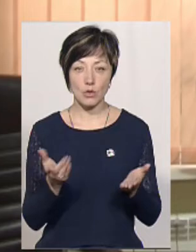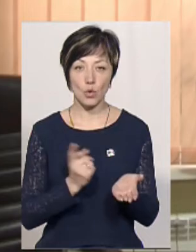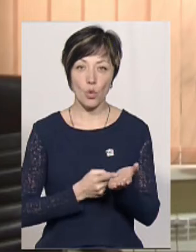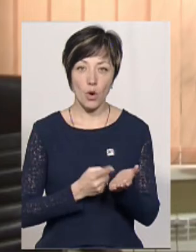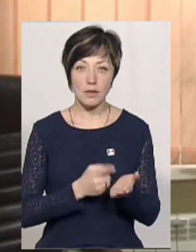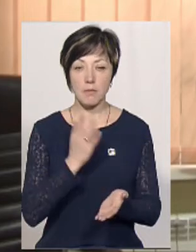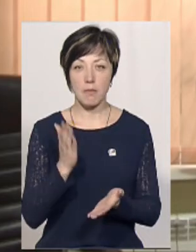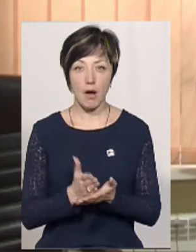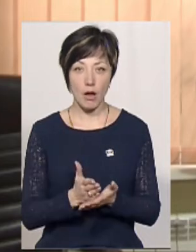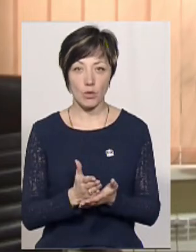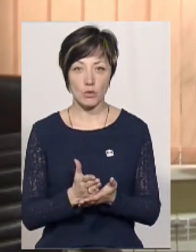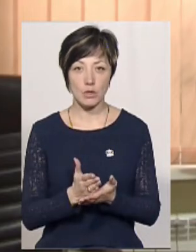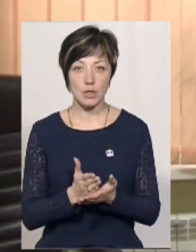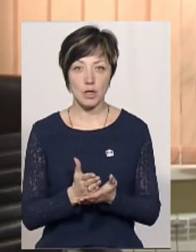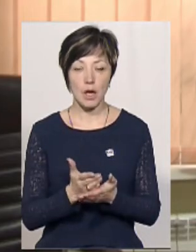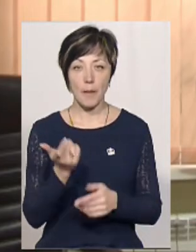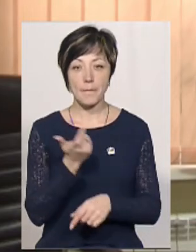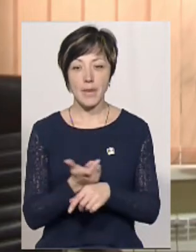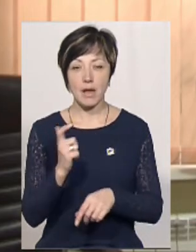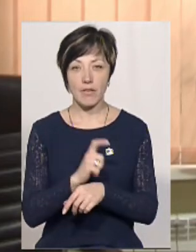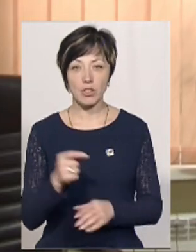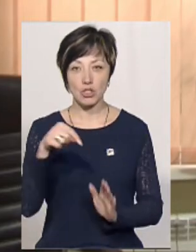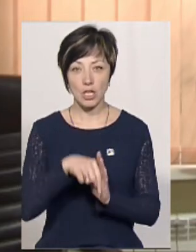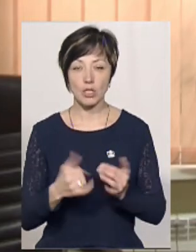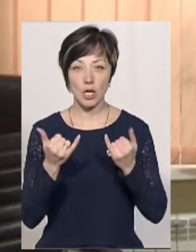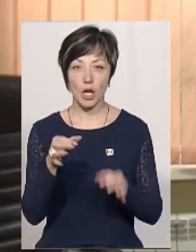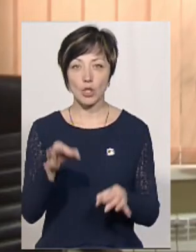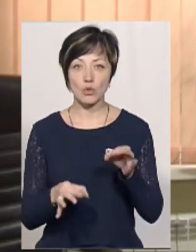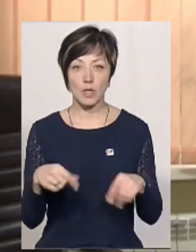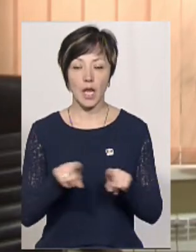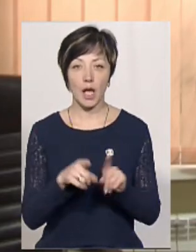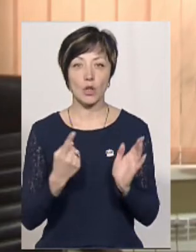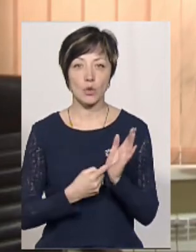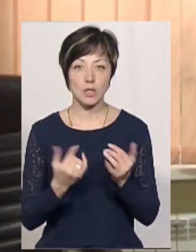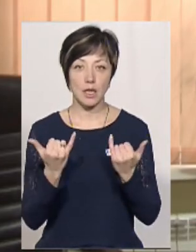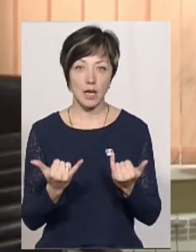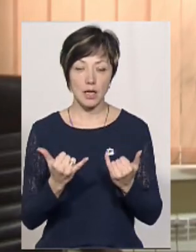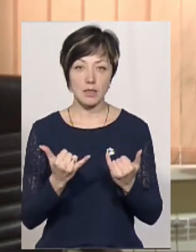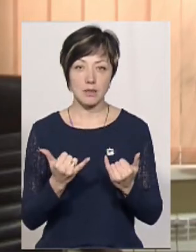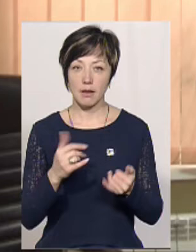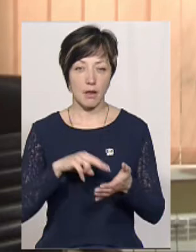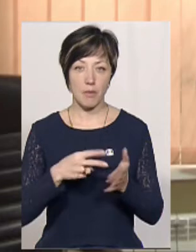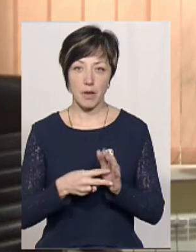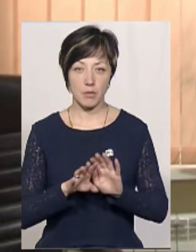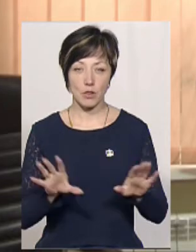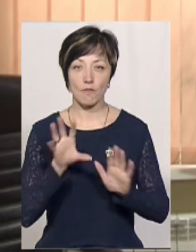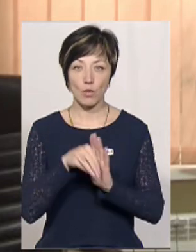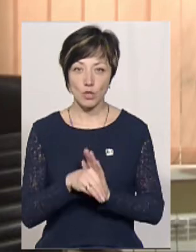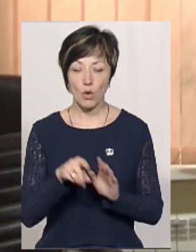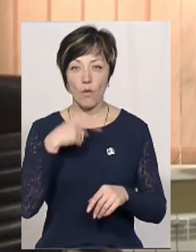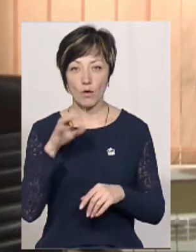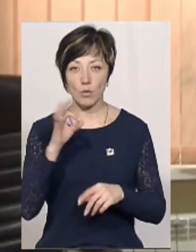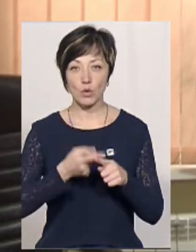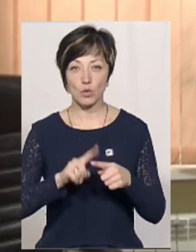доказів, які мають переважне значення для суду, таких доказів наразі в КПК не передбачає. В тому числі і говорити про